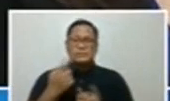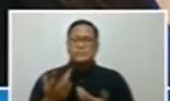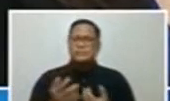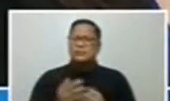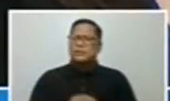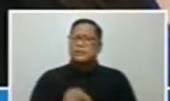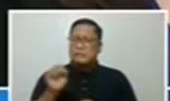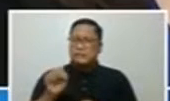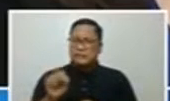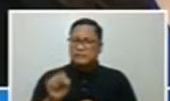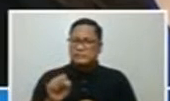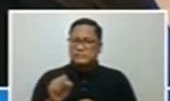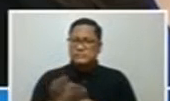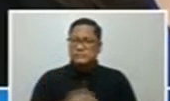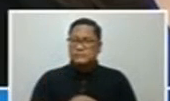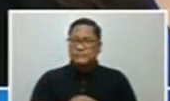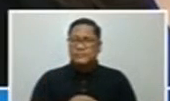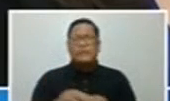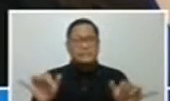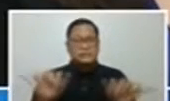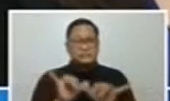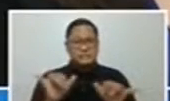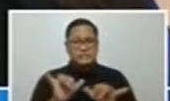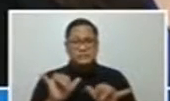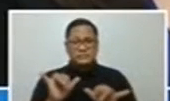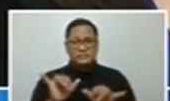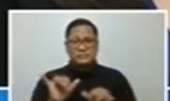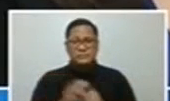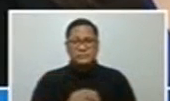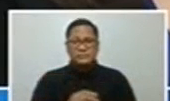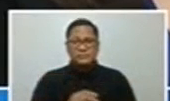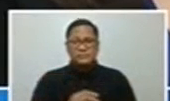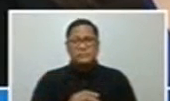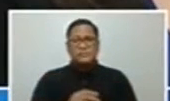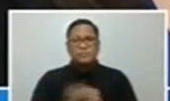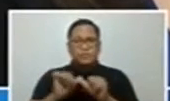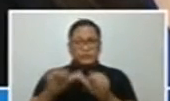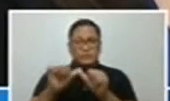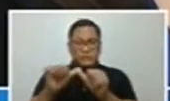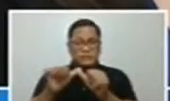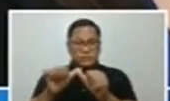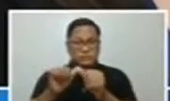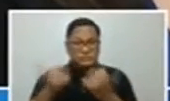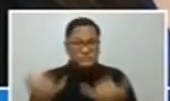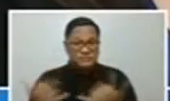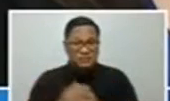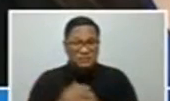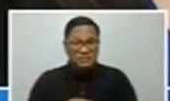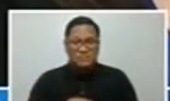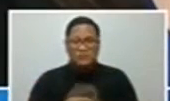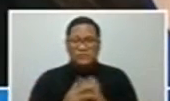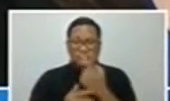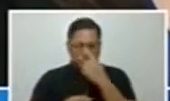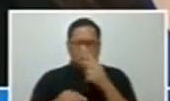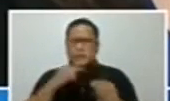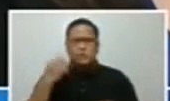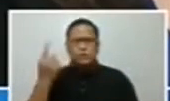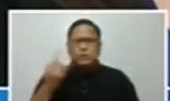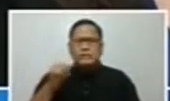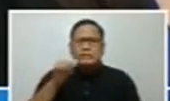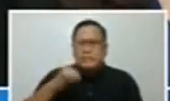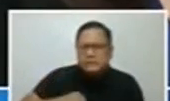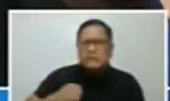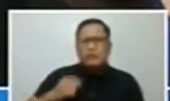deployed in Cebu City to assist the local police? Do we expect more arrests in Cebu City if magpasaway ang mga